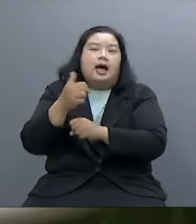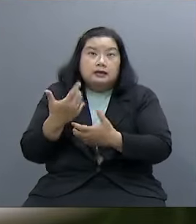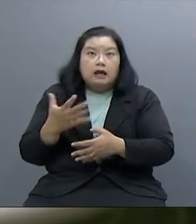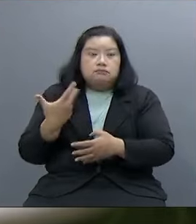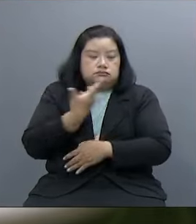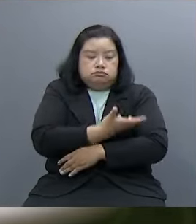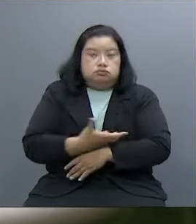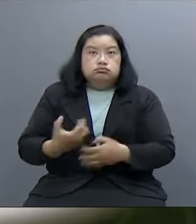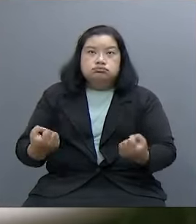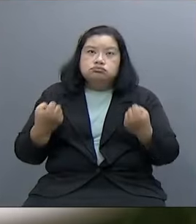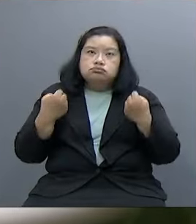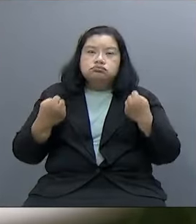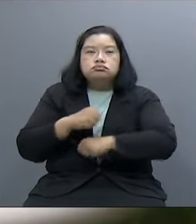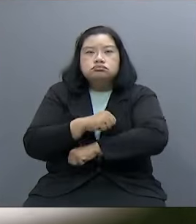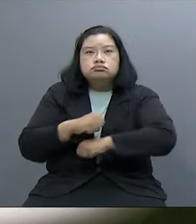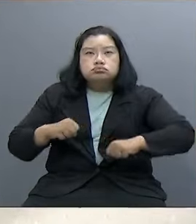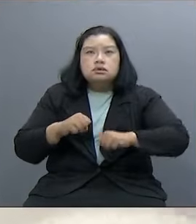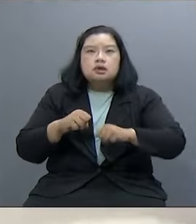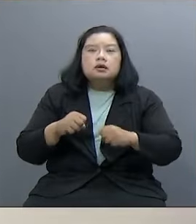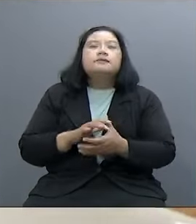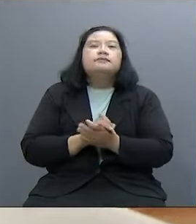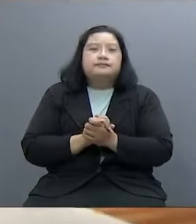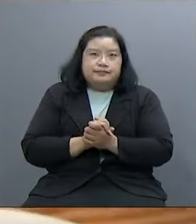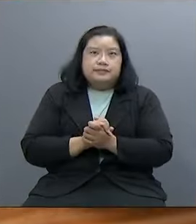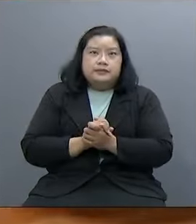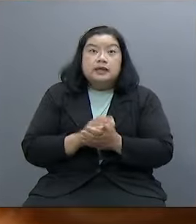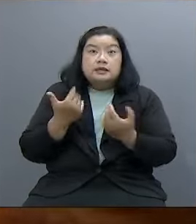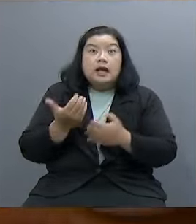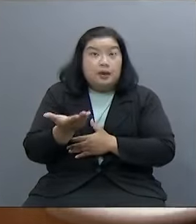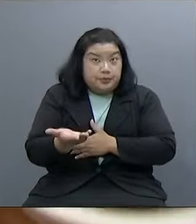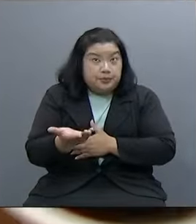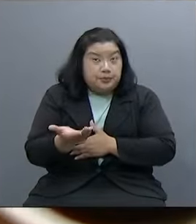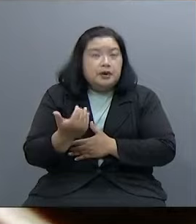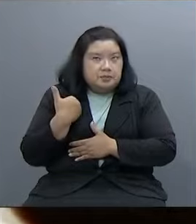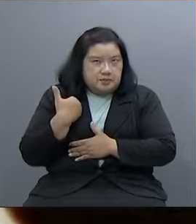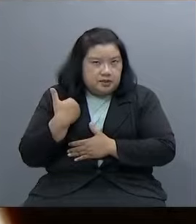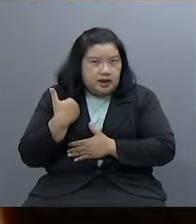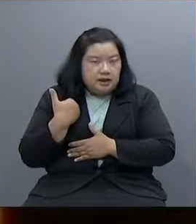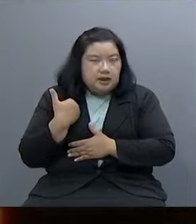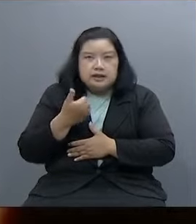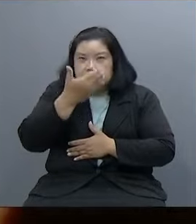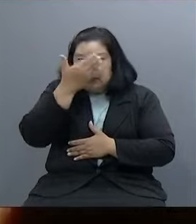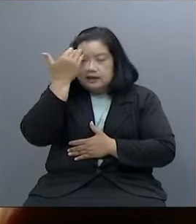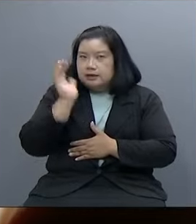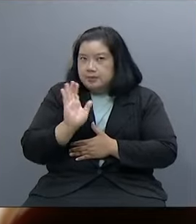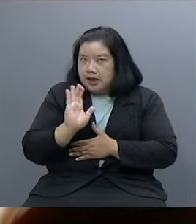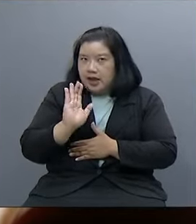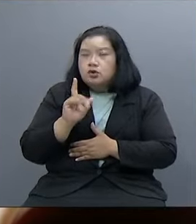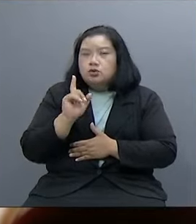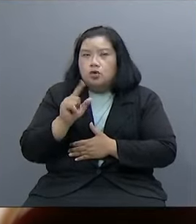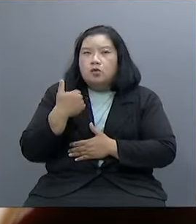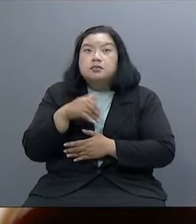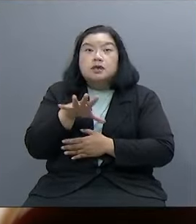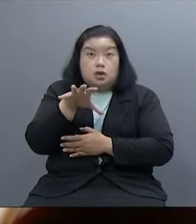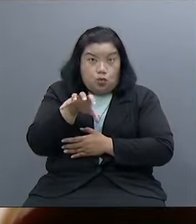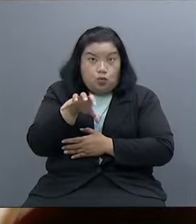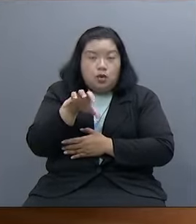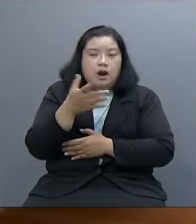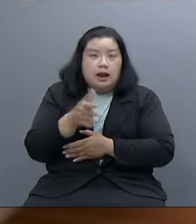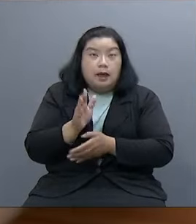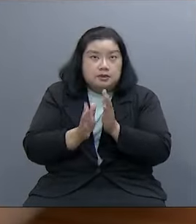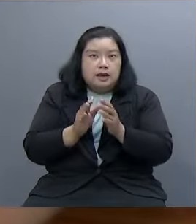ายืดหดได้เป็นตามปกติด้วยค่ะนอกจากรากบัวแล้วนะคะขนมจีบกุ้งขาดไม่ได้ค่ะนั่นคือกุ้งสับวันนี้พี่แววเลือกใช้กุ้งตัวโต